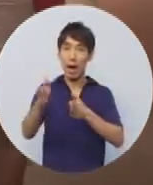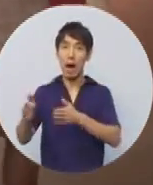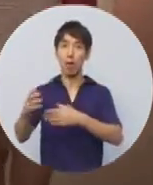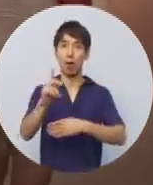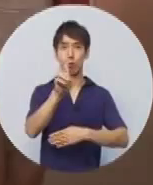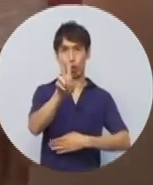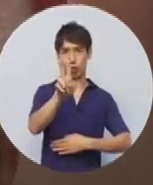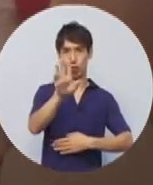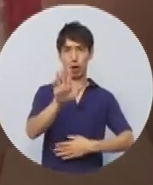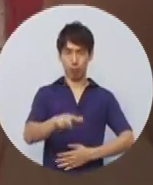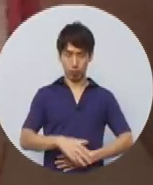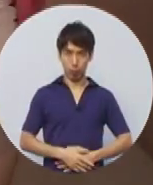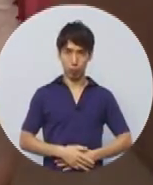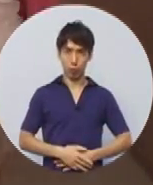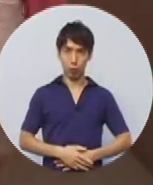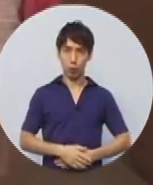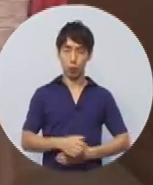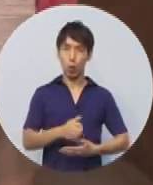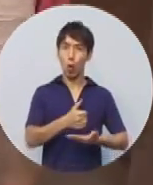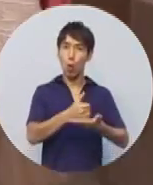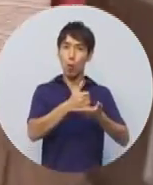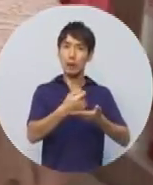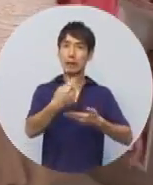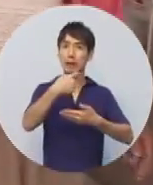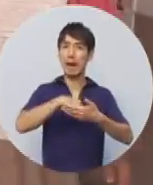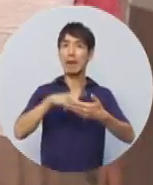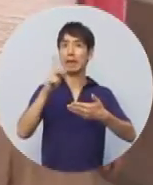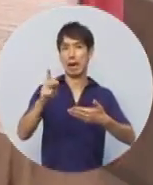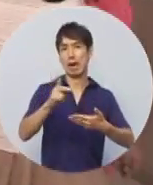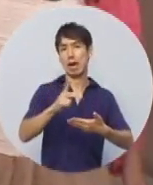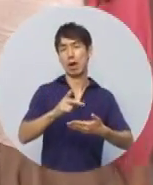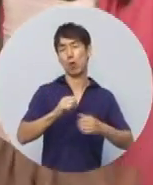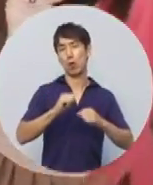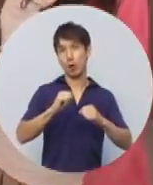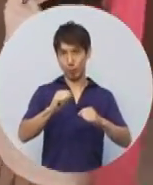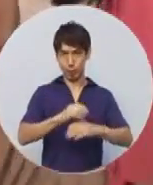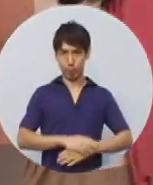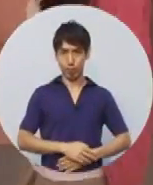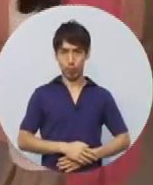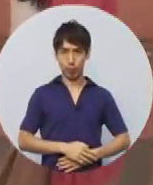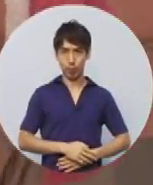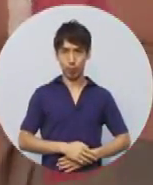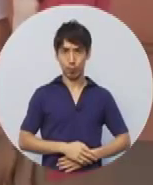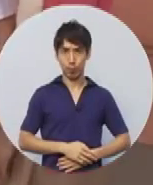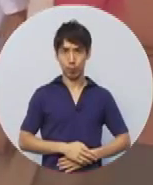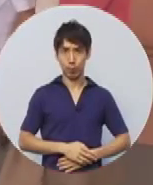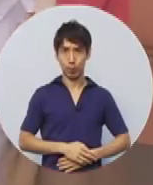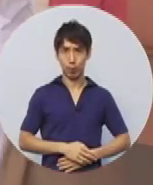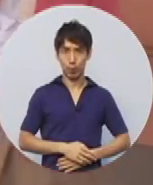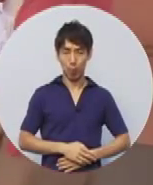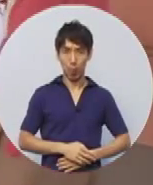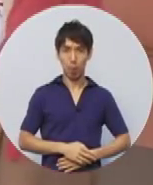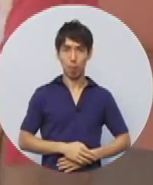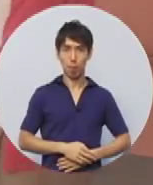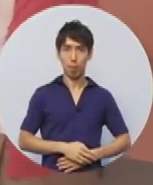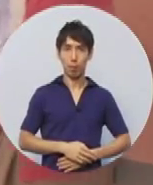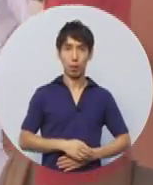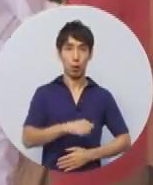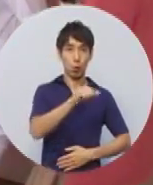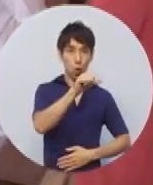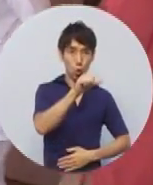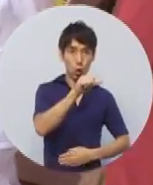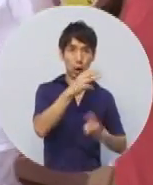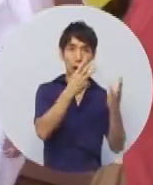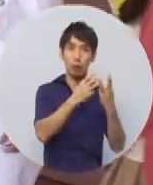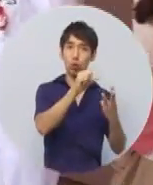ども、 はい、 主に内科的なところを見ています。 はい、 こちらなんですけどもね、 おばん1つ目ですね。 はい、それともう1